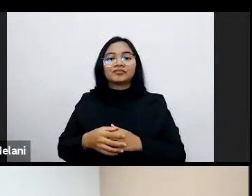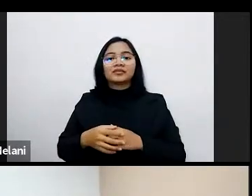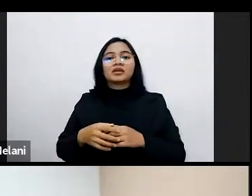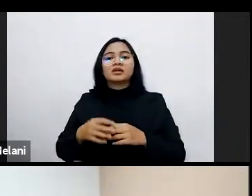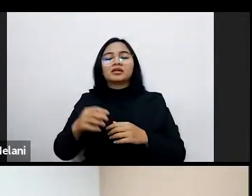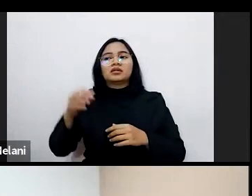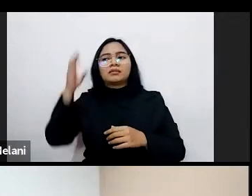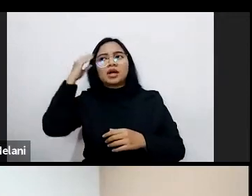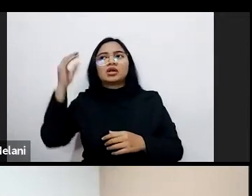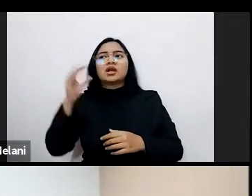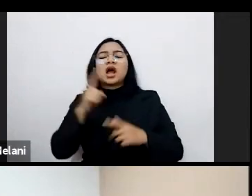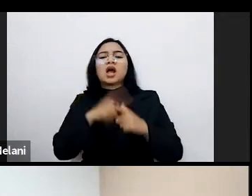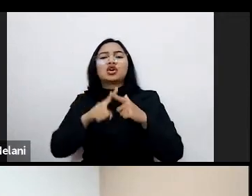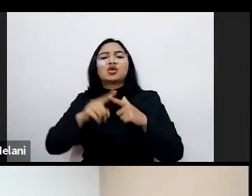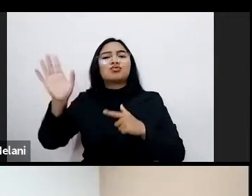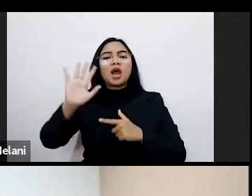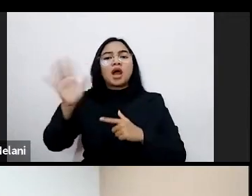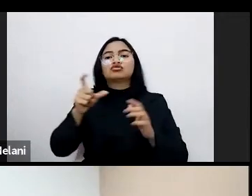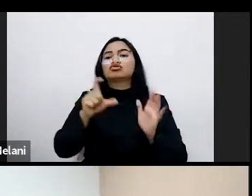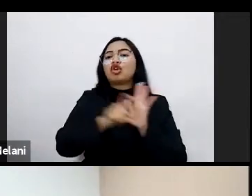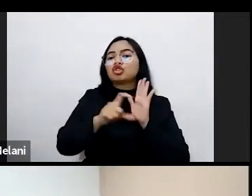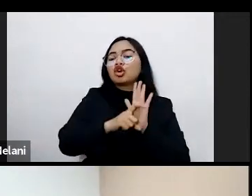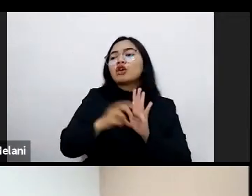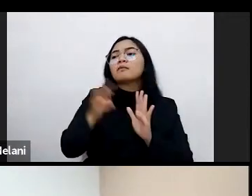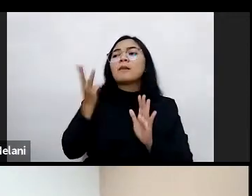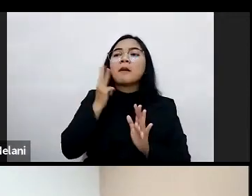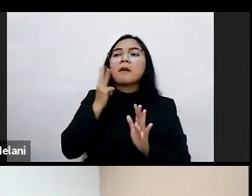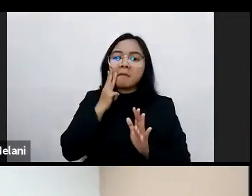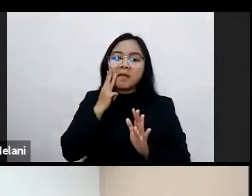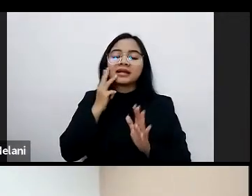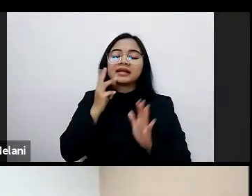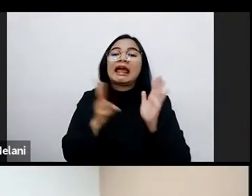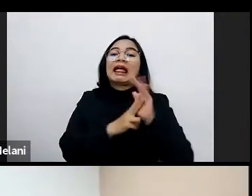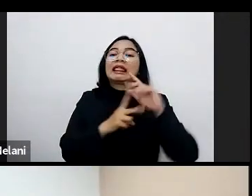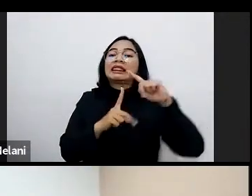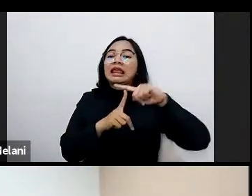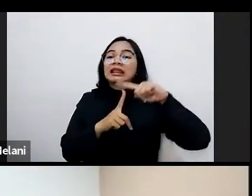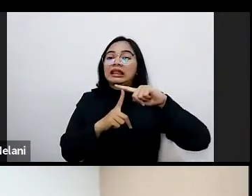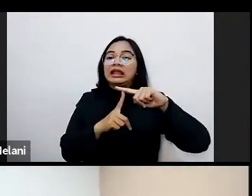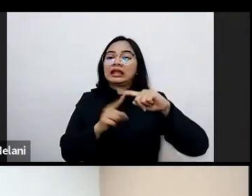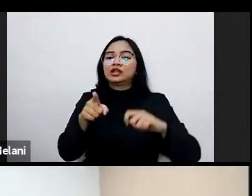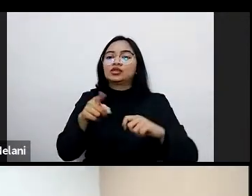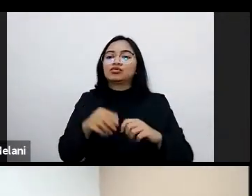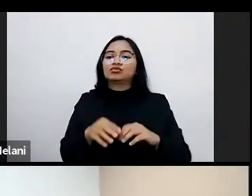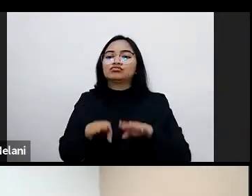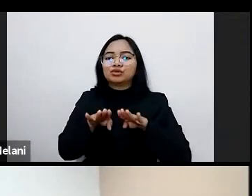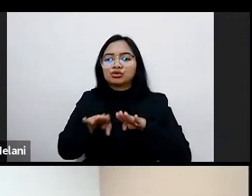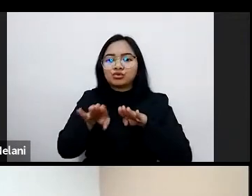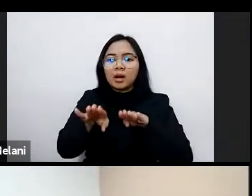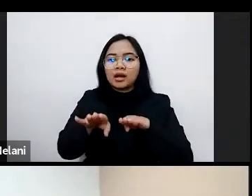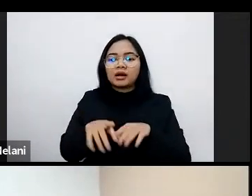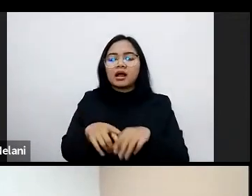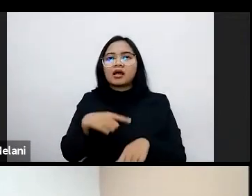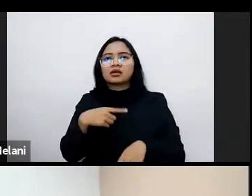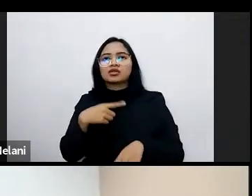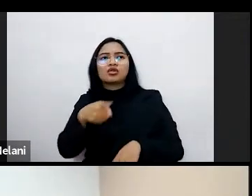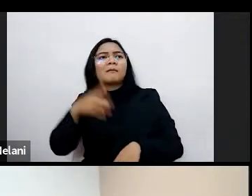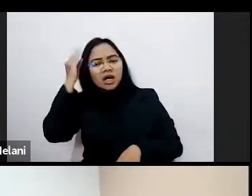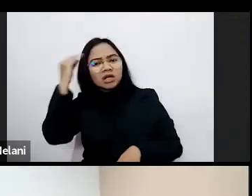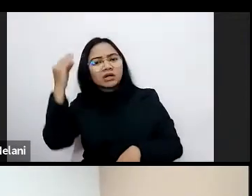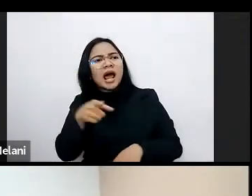gitu. Misalnya mama-mama di NTT yang menenun itu pengetahuan atau kita sebut saja